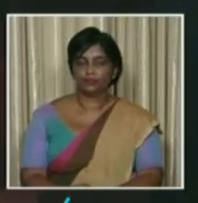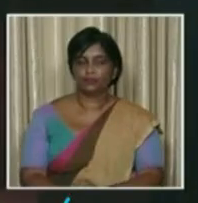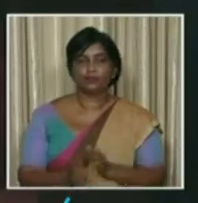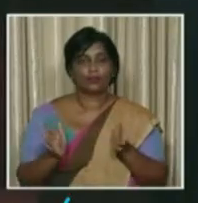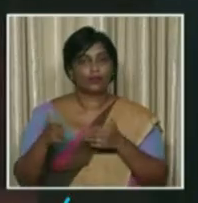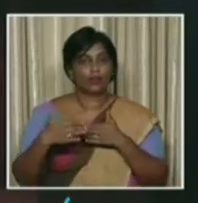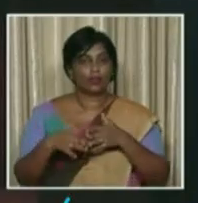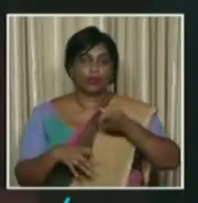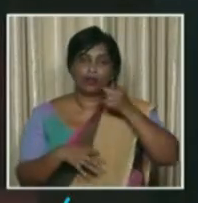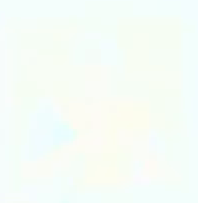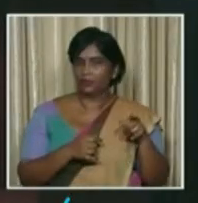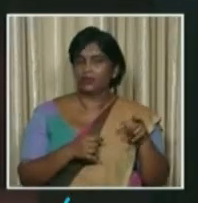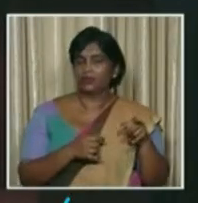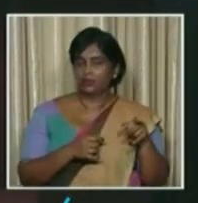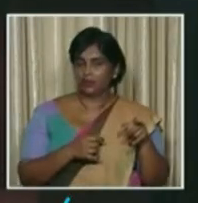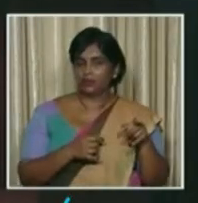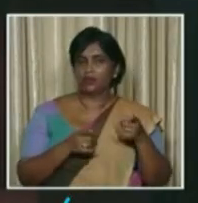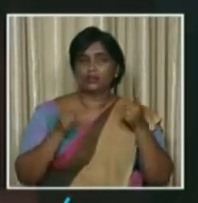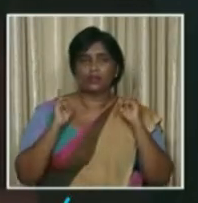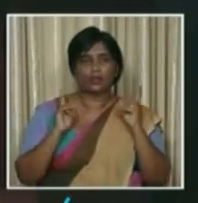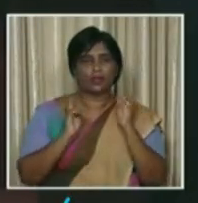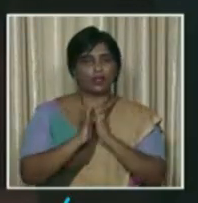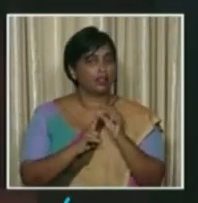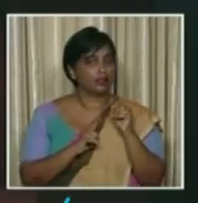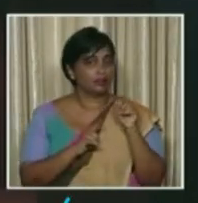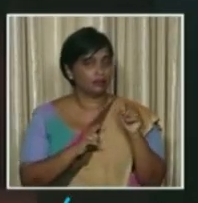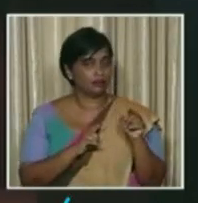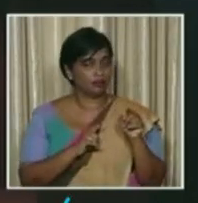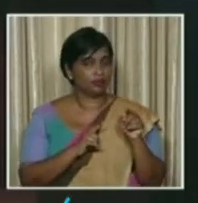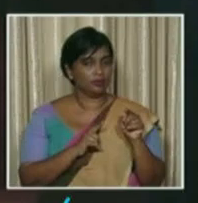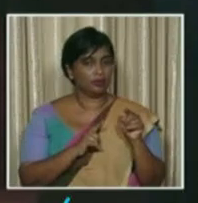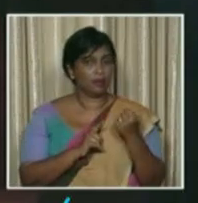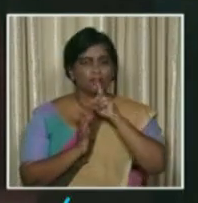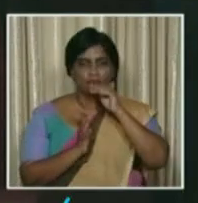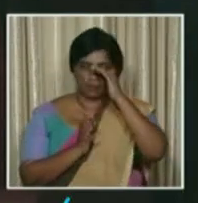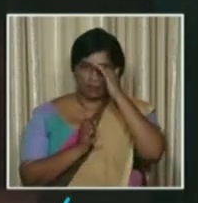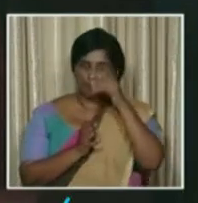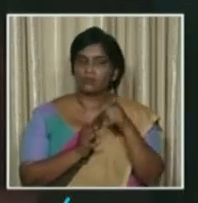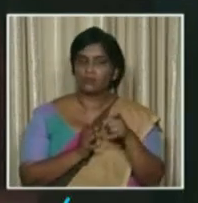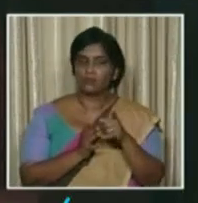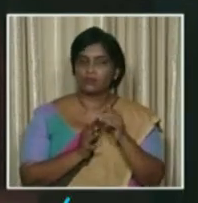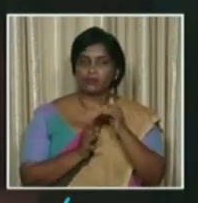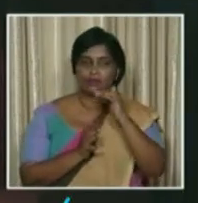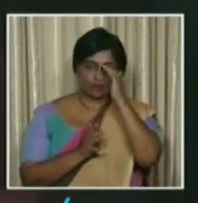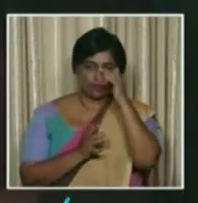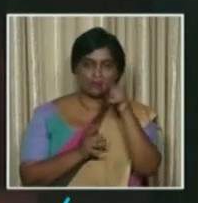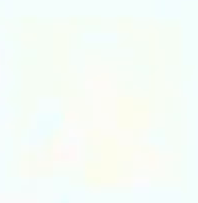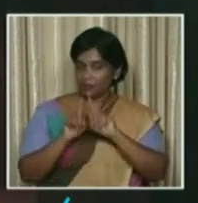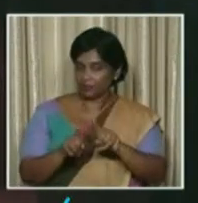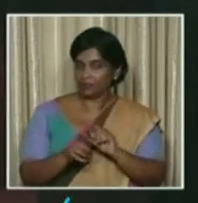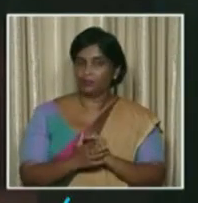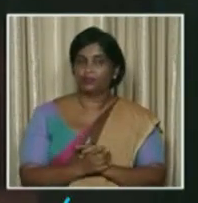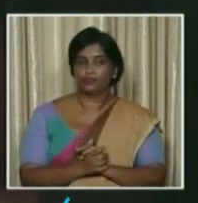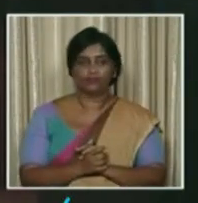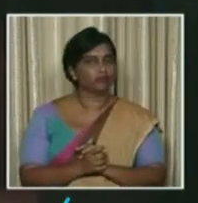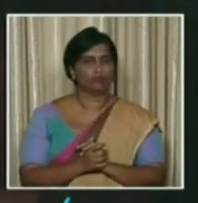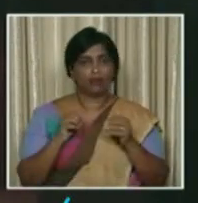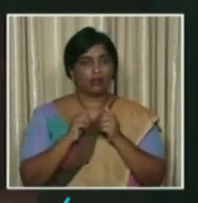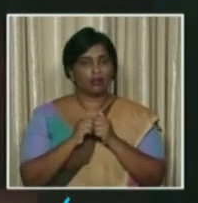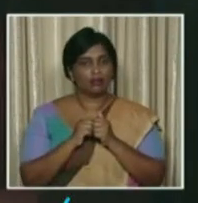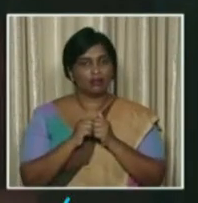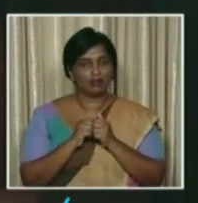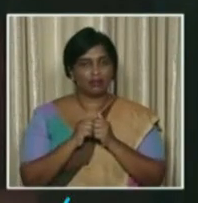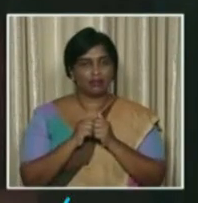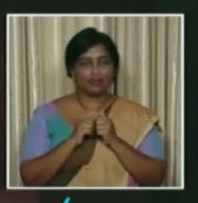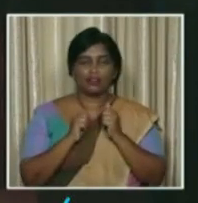කැබිනට් තීන්දුවක් අරගෙන තිබෙනවා ක්‍රීඩා අමාත්‍යවරයාගේ බලතල කප්පාදු කරන්න. සභානායකතුමා මේ සභාවට කිව්වා එහෙම දෙයක් සිද්ධ වුණේ නැහැ.